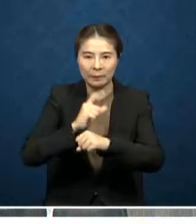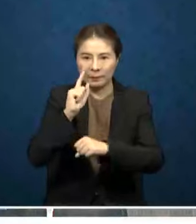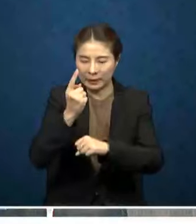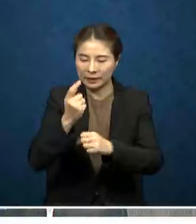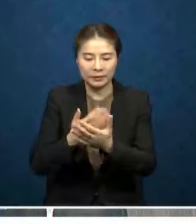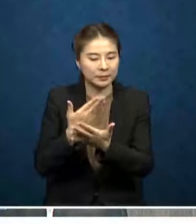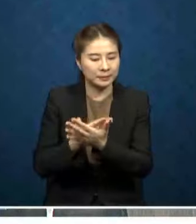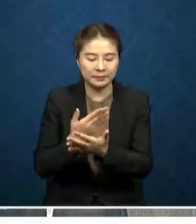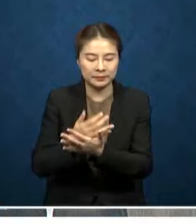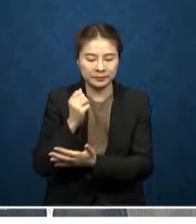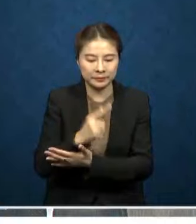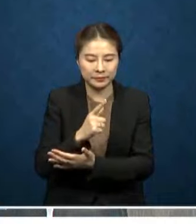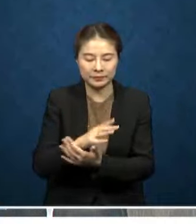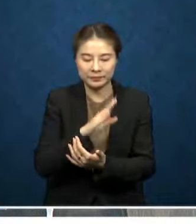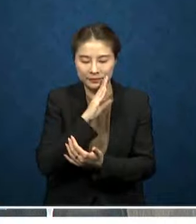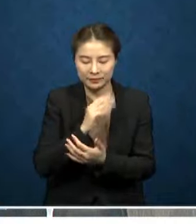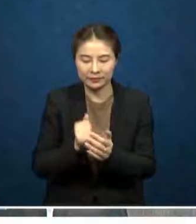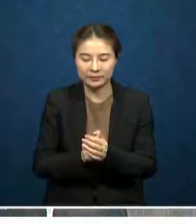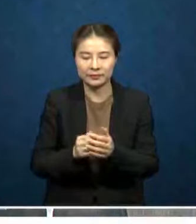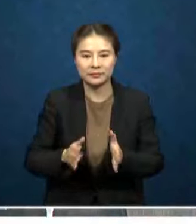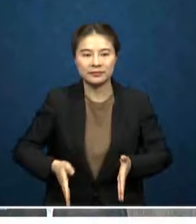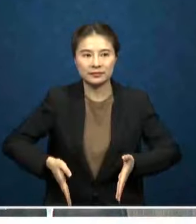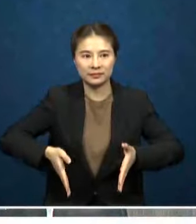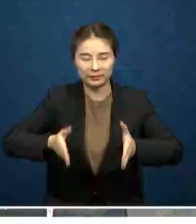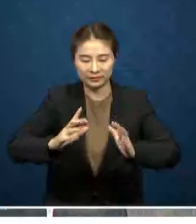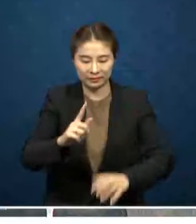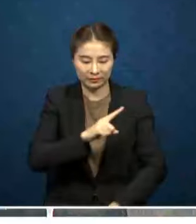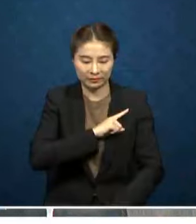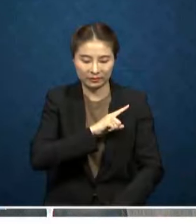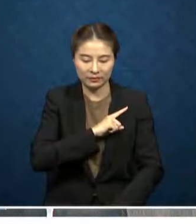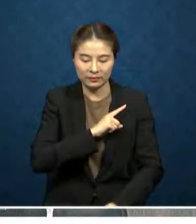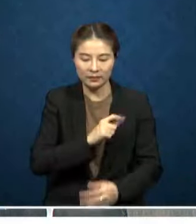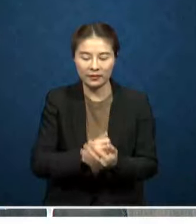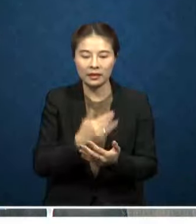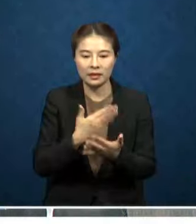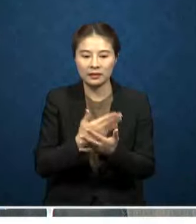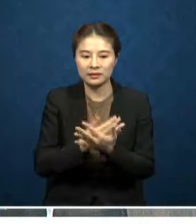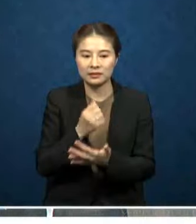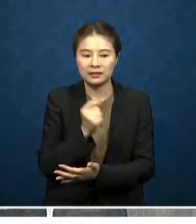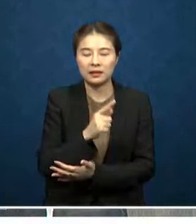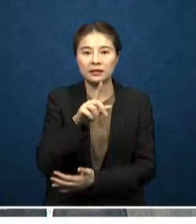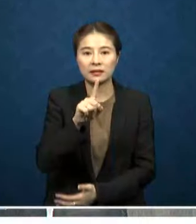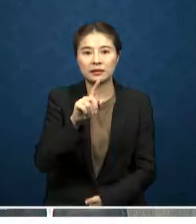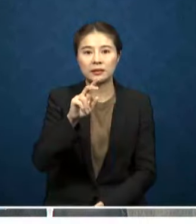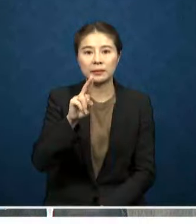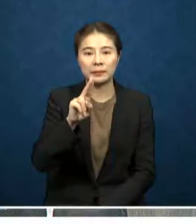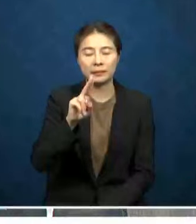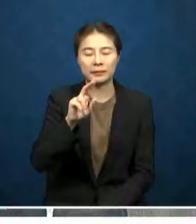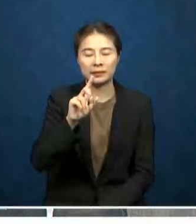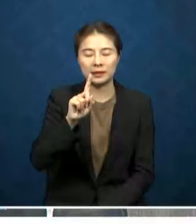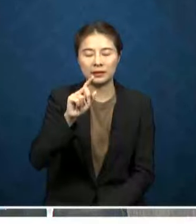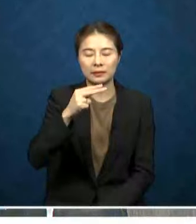ของกรมทางหลวงเนี่ยมันประมาณปีละนะฮะประมาณ 14,000ล้านถึง15,000ล้านโดย